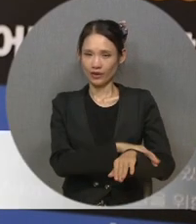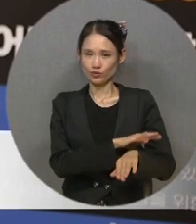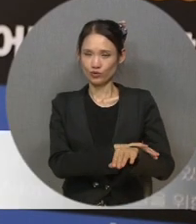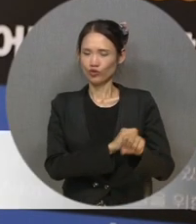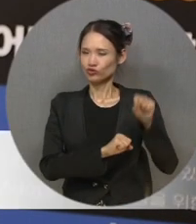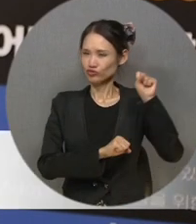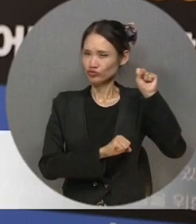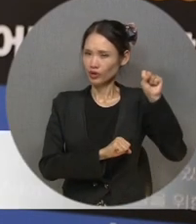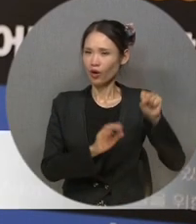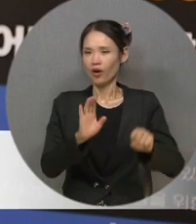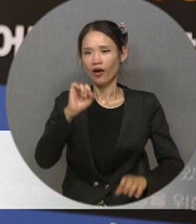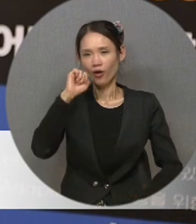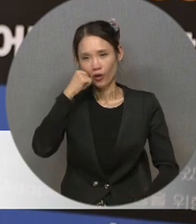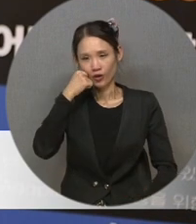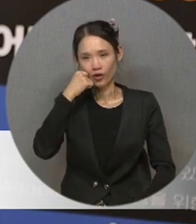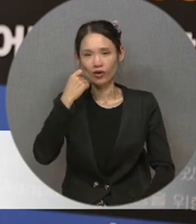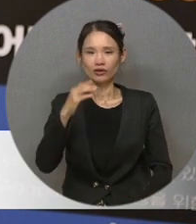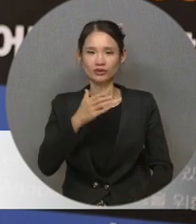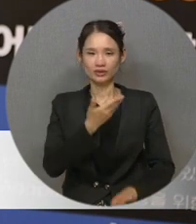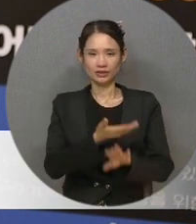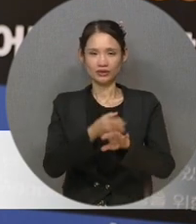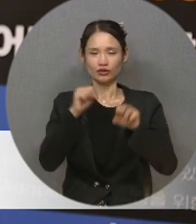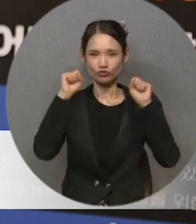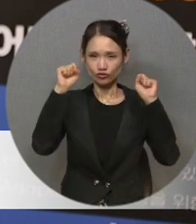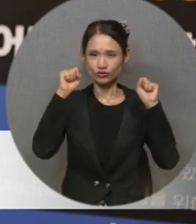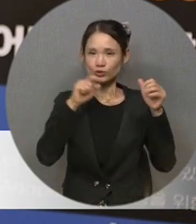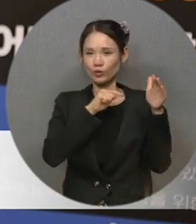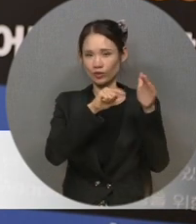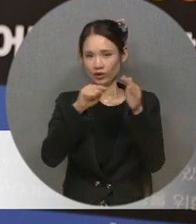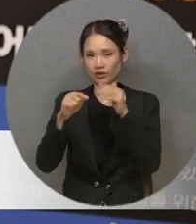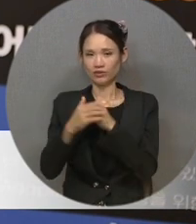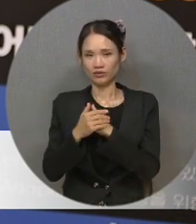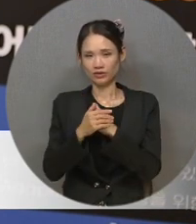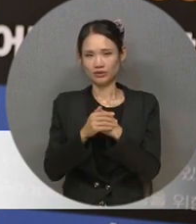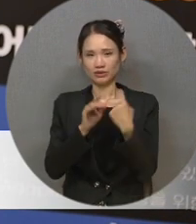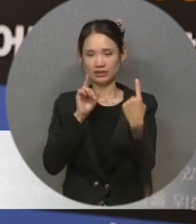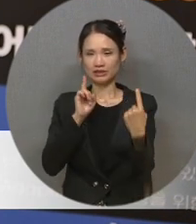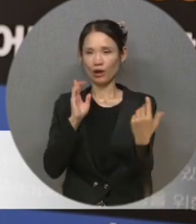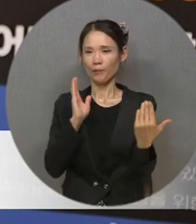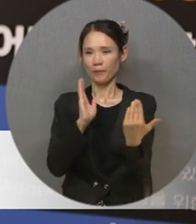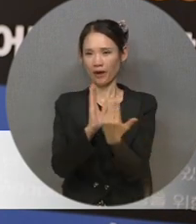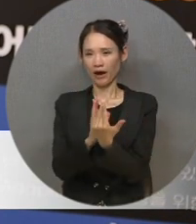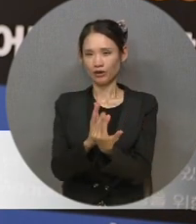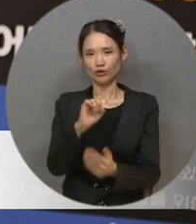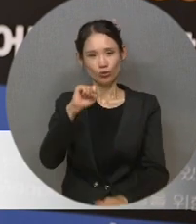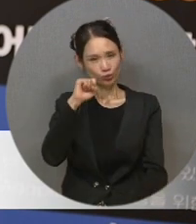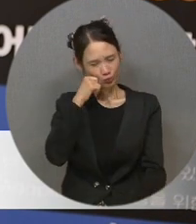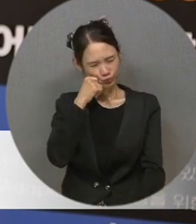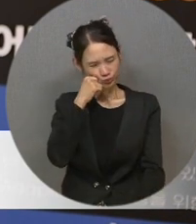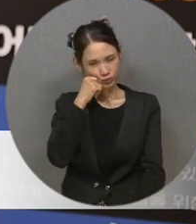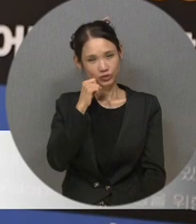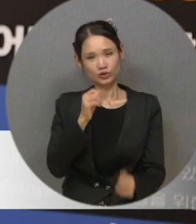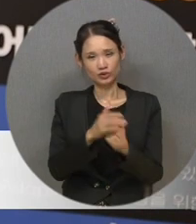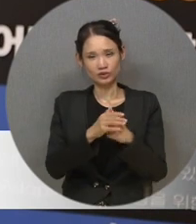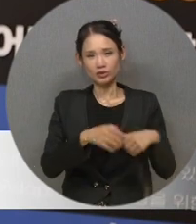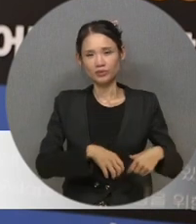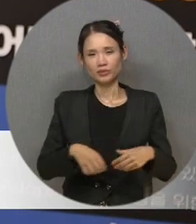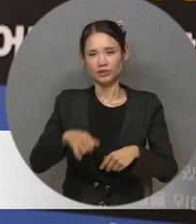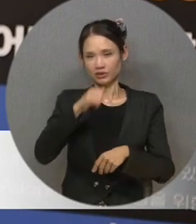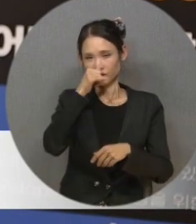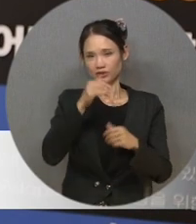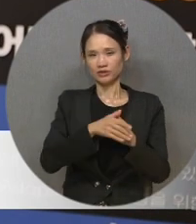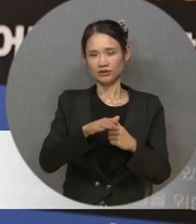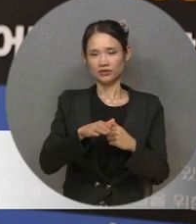하기 힘들었는데 그리고 웬만한 다른 운동 가도 뭐 서로 1대1로 맞춰주는 게 거의 없어서 계속 망설이고 있거든요. 근데